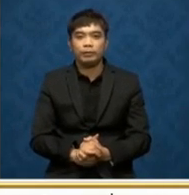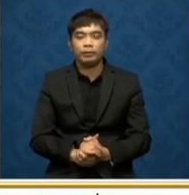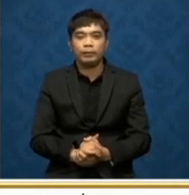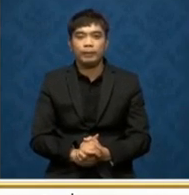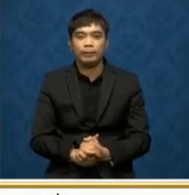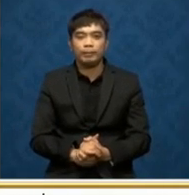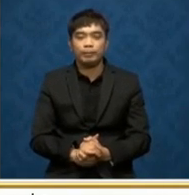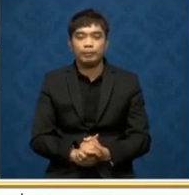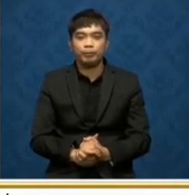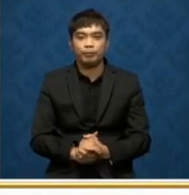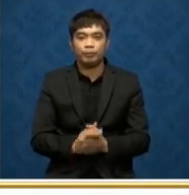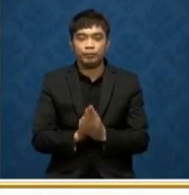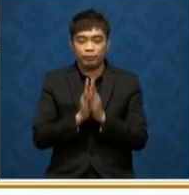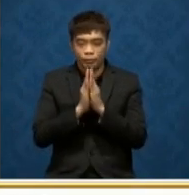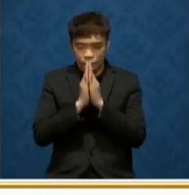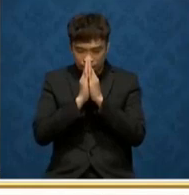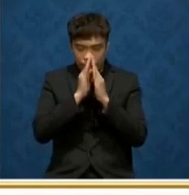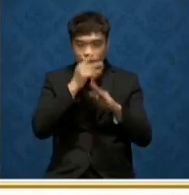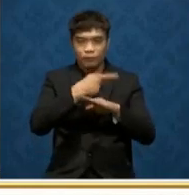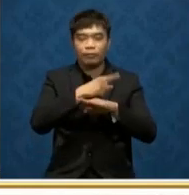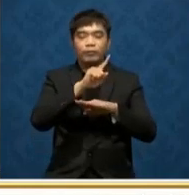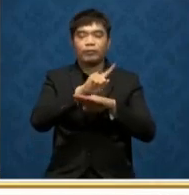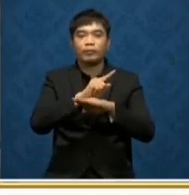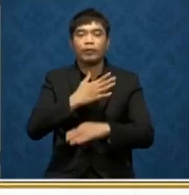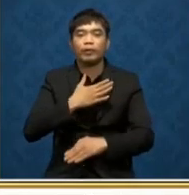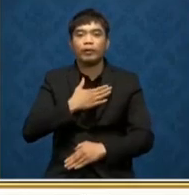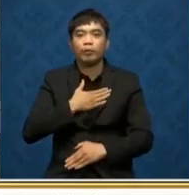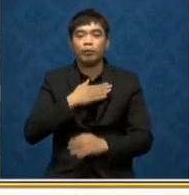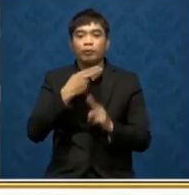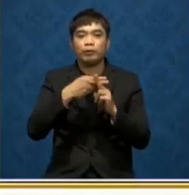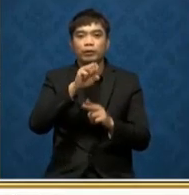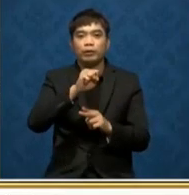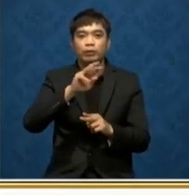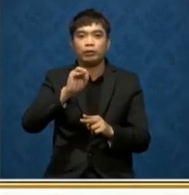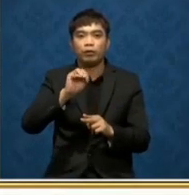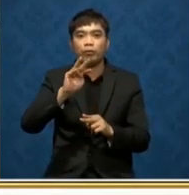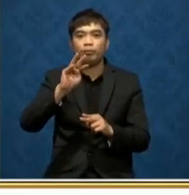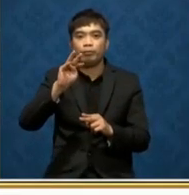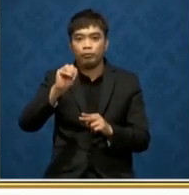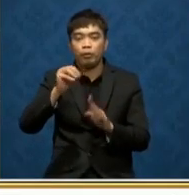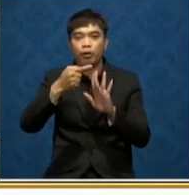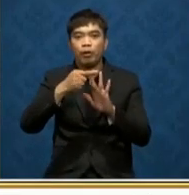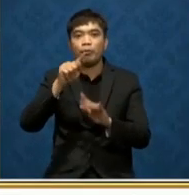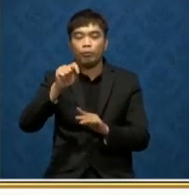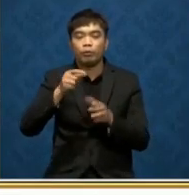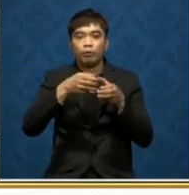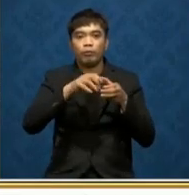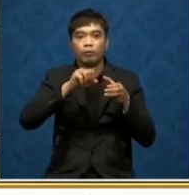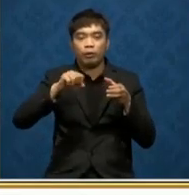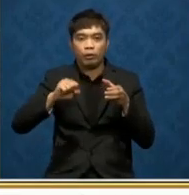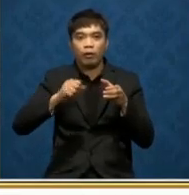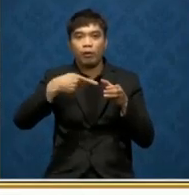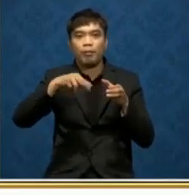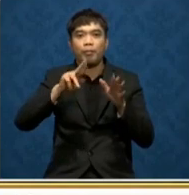เรียนท่านประธานสภาที่เคารพกับผมนายสมมุติเบญจลักษณ์พรรคประชาชาติจังหวัดปัตต